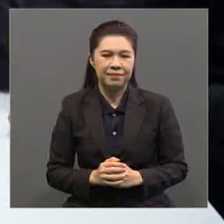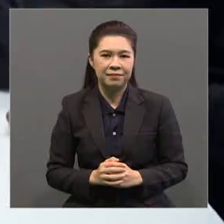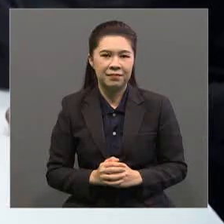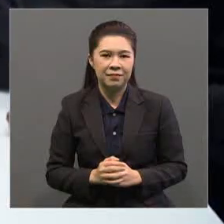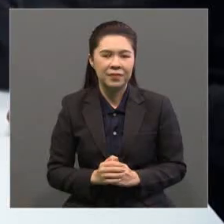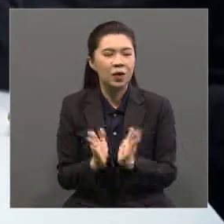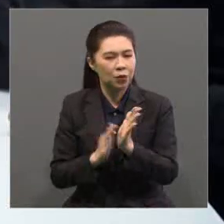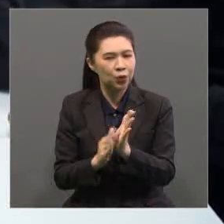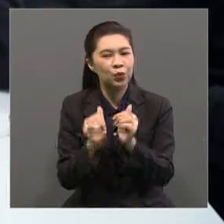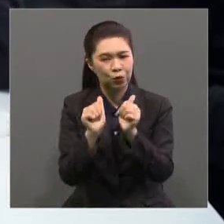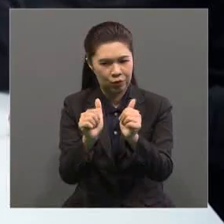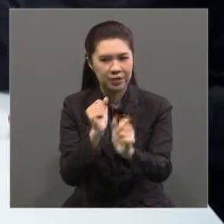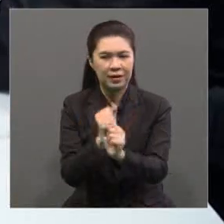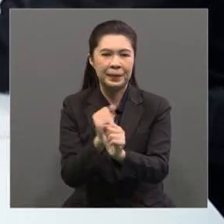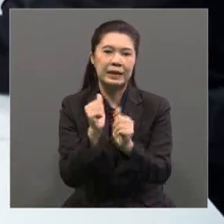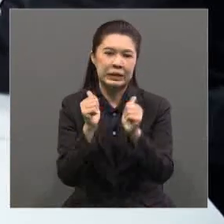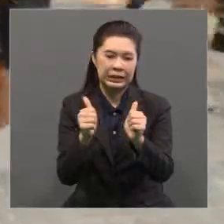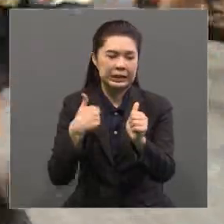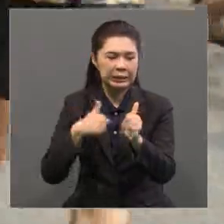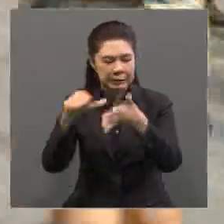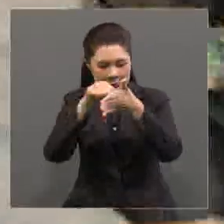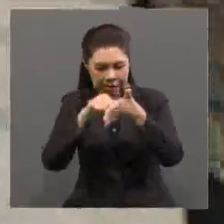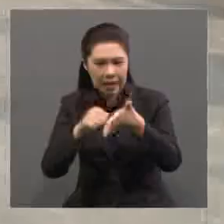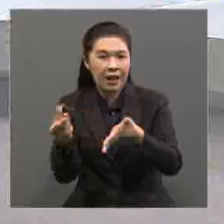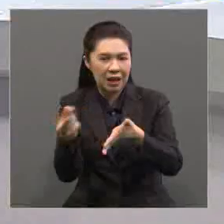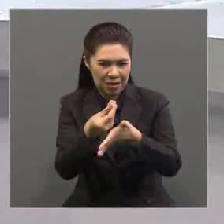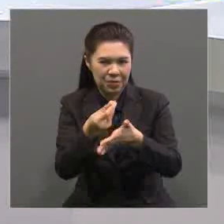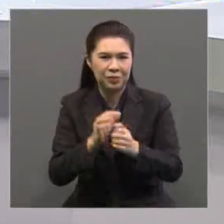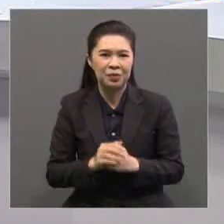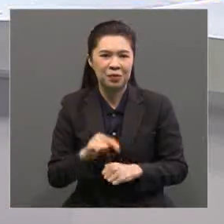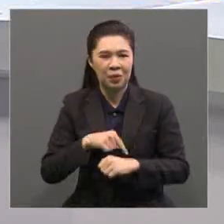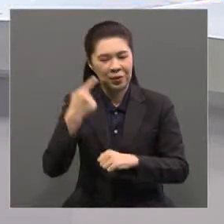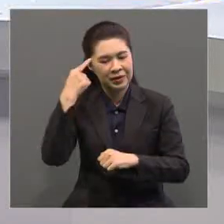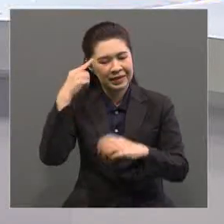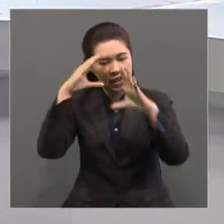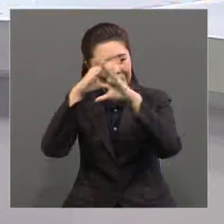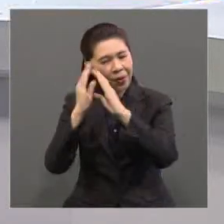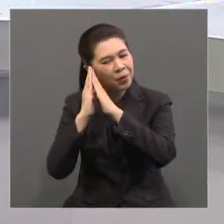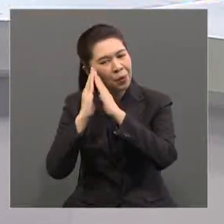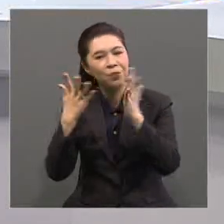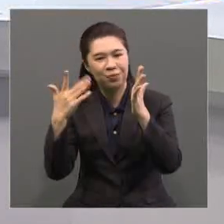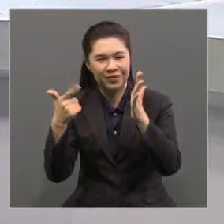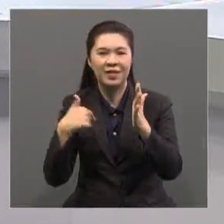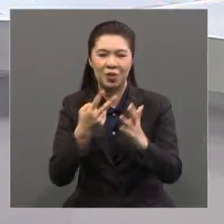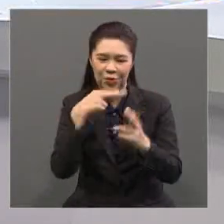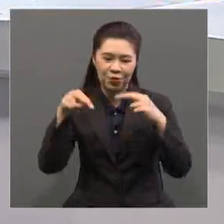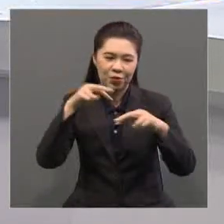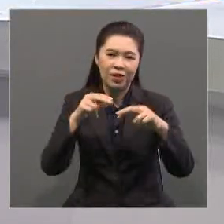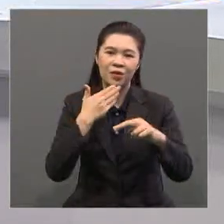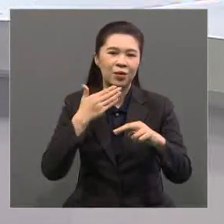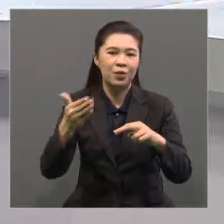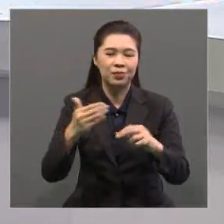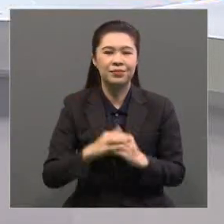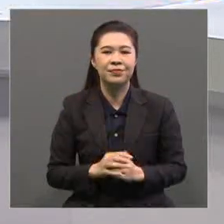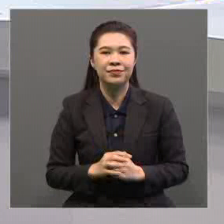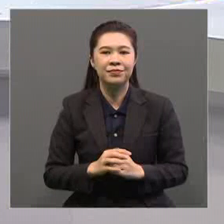ต้องชมเลยนะคะว่าทำงานกันรวดเร็วถอดบทเรียนกันนี่น่าจะไม่ได้นอนกันทั้งวันทั้งคืนเหมือนกันนะคะเพื่อดูแลความปลอดภัยคุยกัน